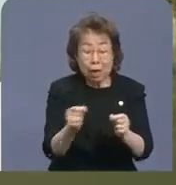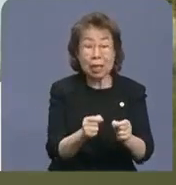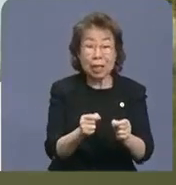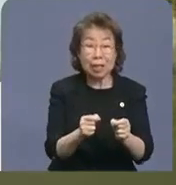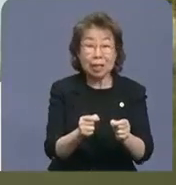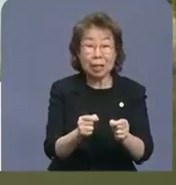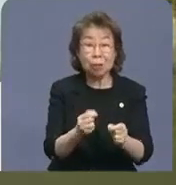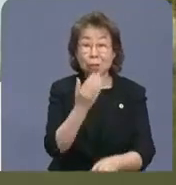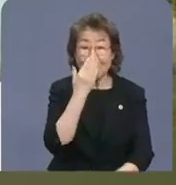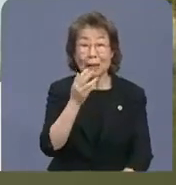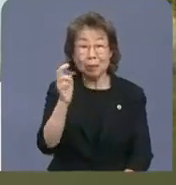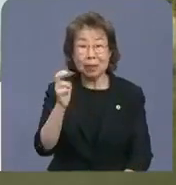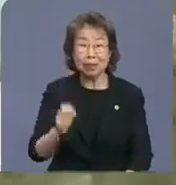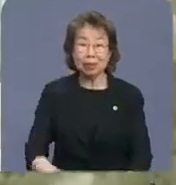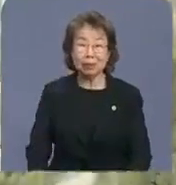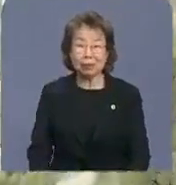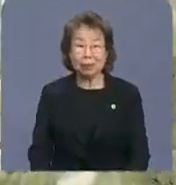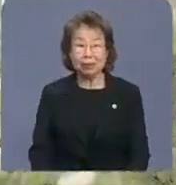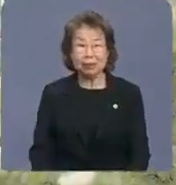보도합니다